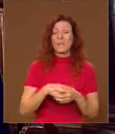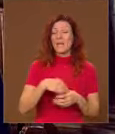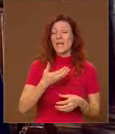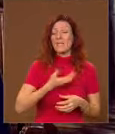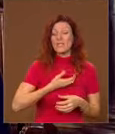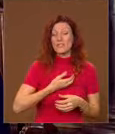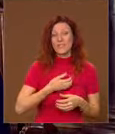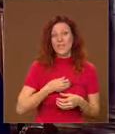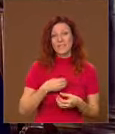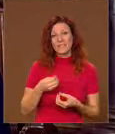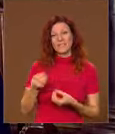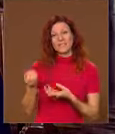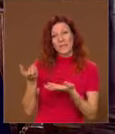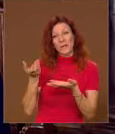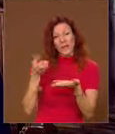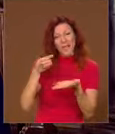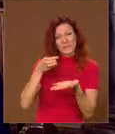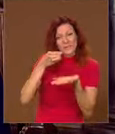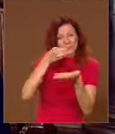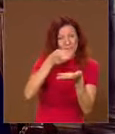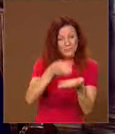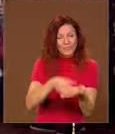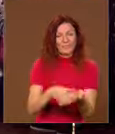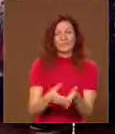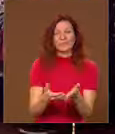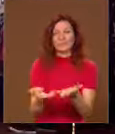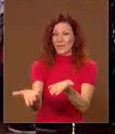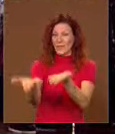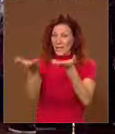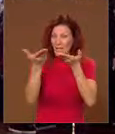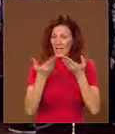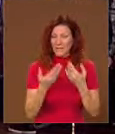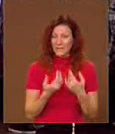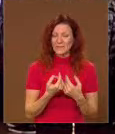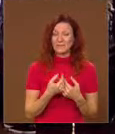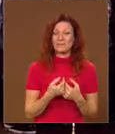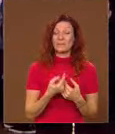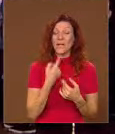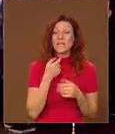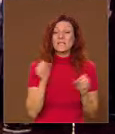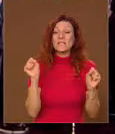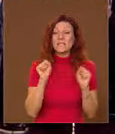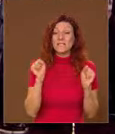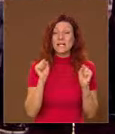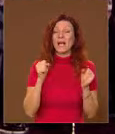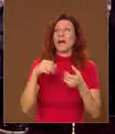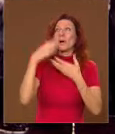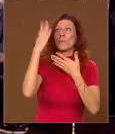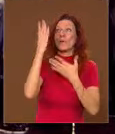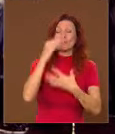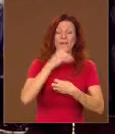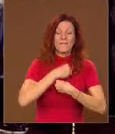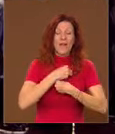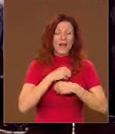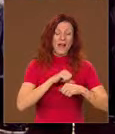Свещенослужителите изнасят светите дарове и призовават вярващите с думите: с страх Божий, вяра и любов